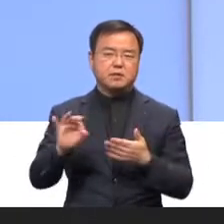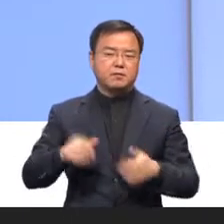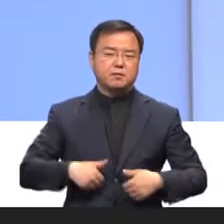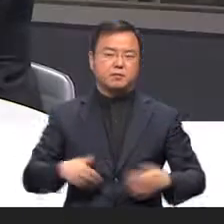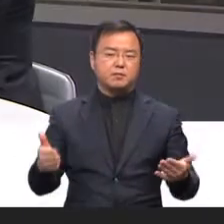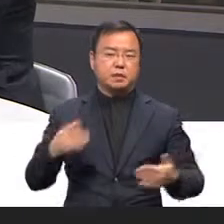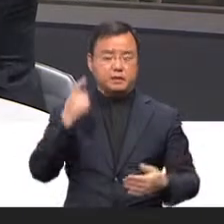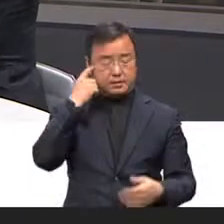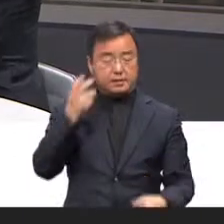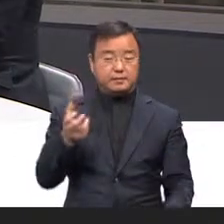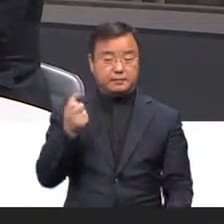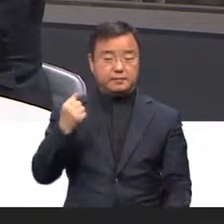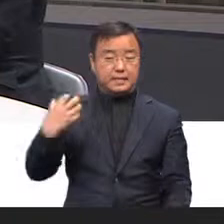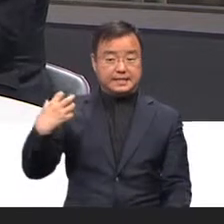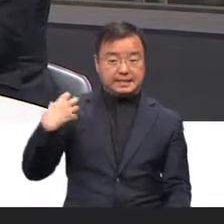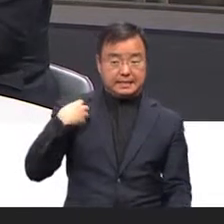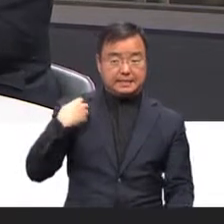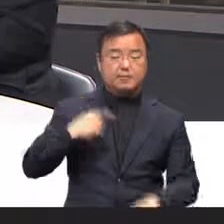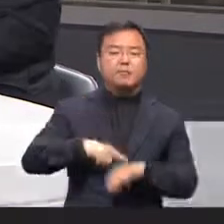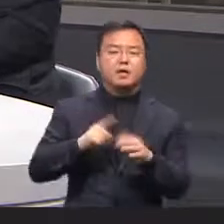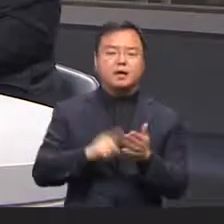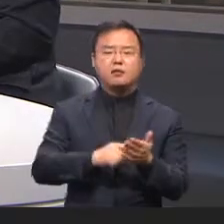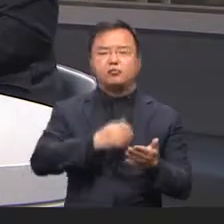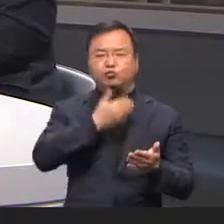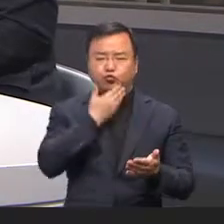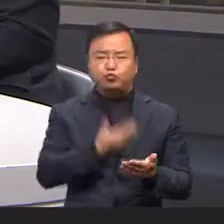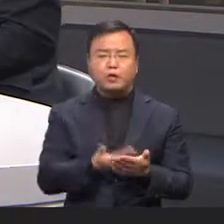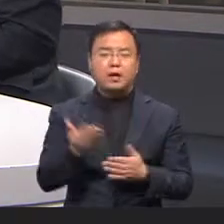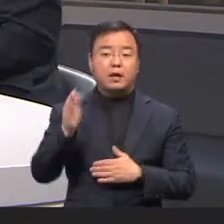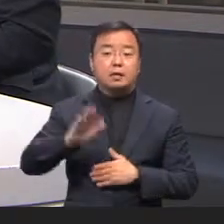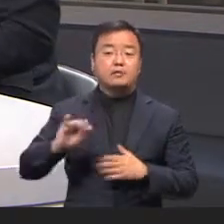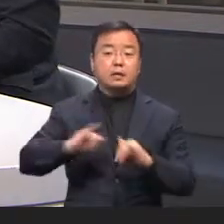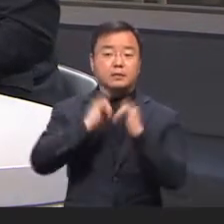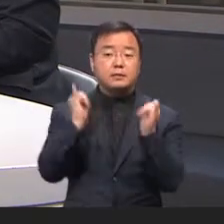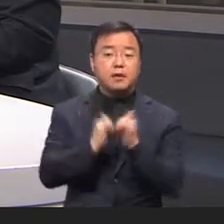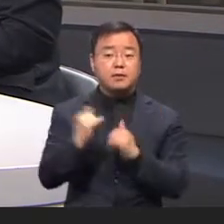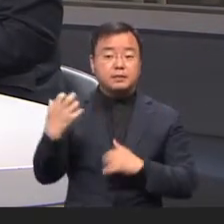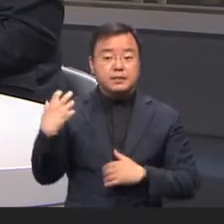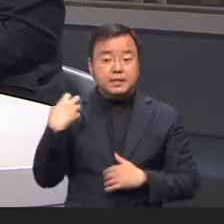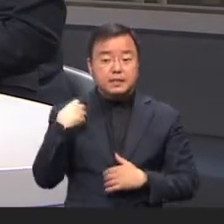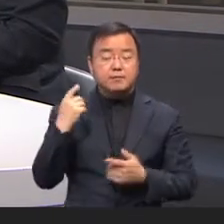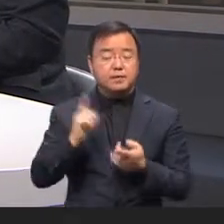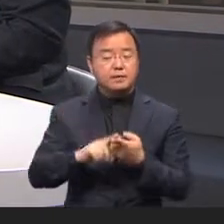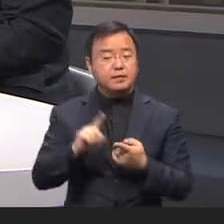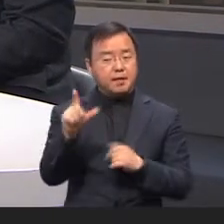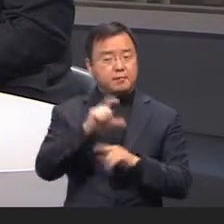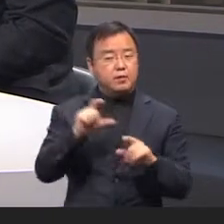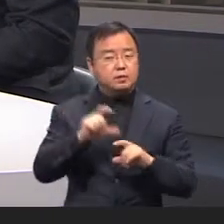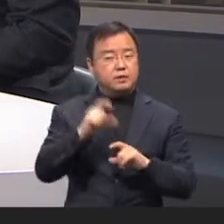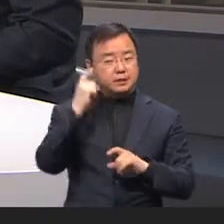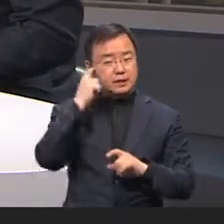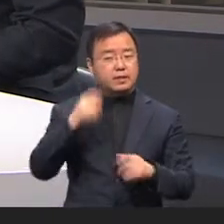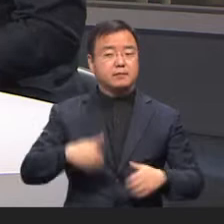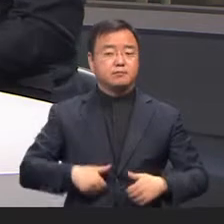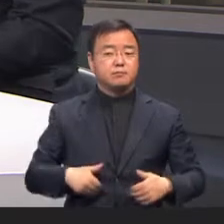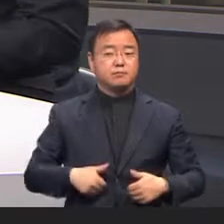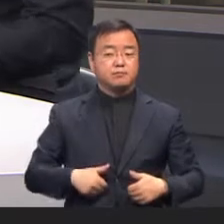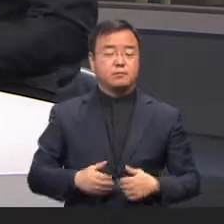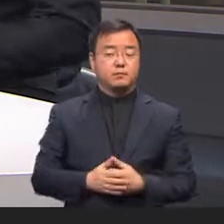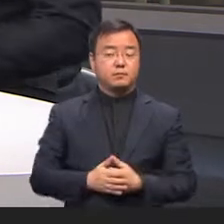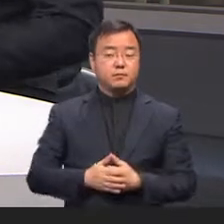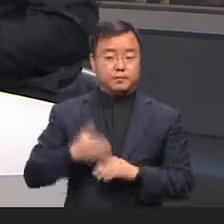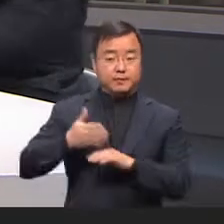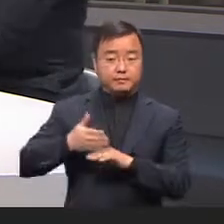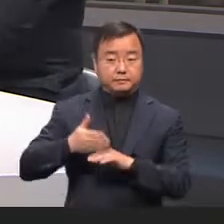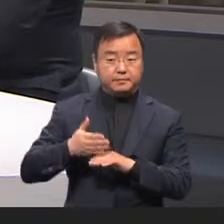듭니다 근데 뭐 책임감 중요합니다만 대학들이 뭐 사회적 책임감에 대해서도 좀 한번 좀 생각을 해봐야 로 있는 것 같습니다 네